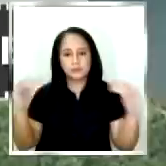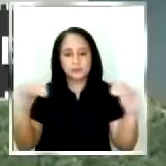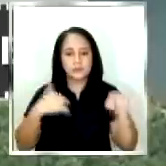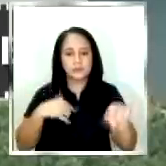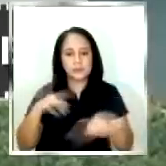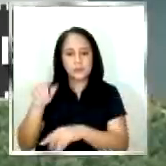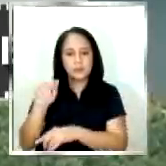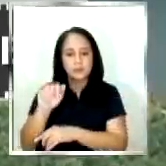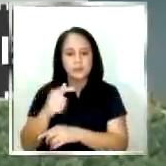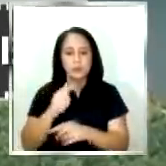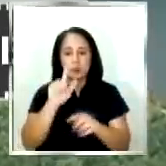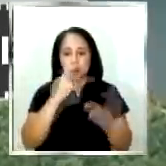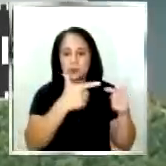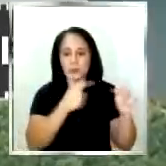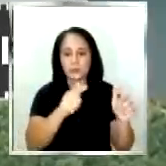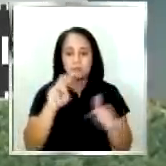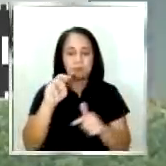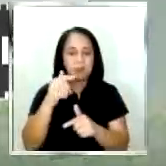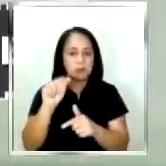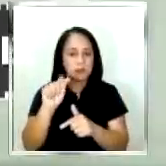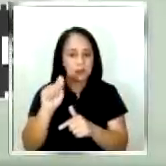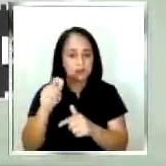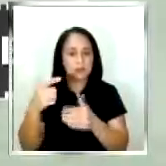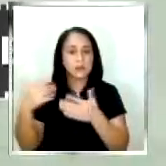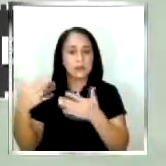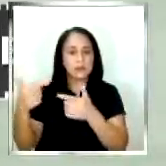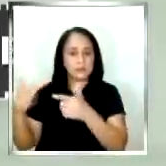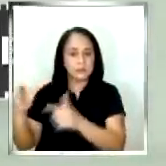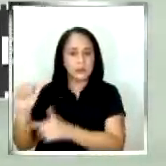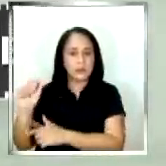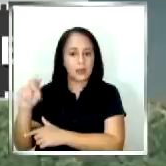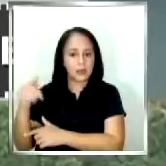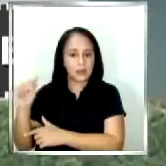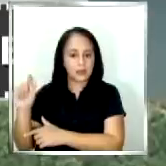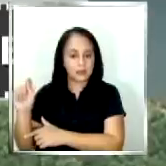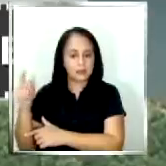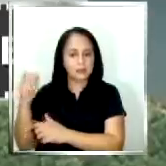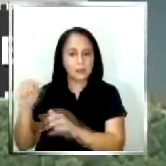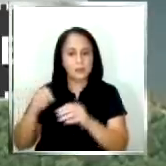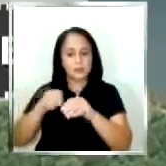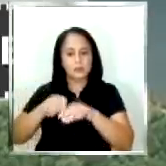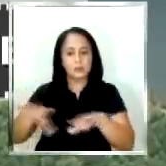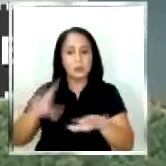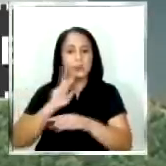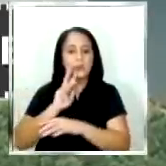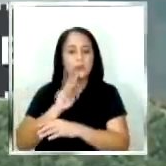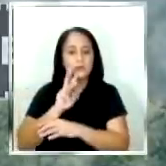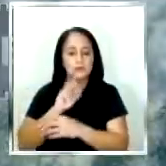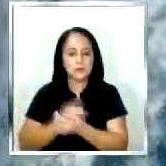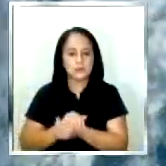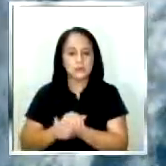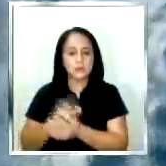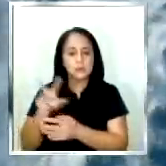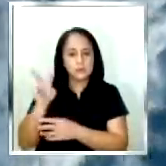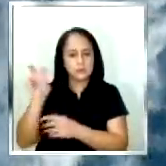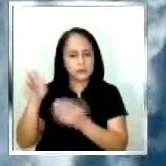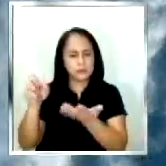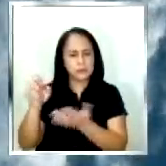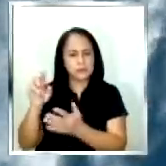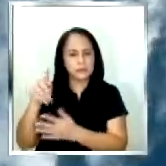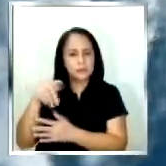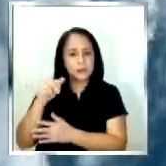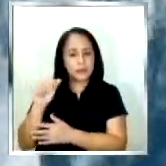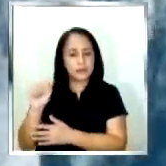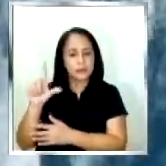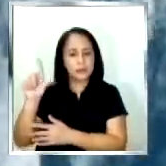gate ng Magat at Angat dams para magpakawala ng tubig. Huling namataan ang PAGASA ang isang LPA sa